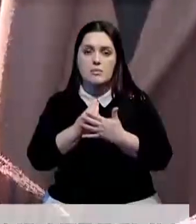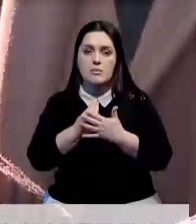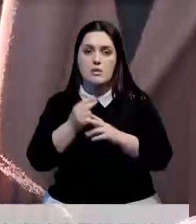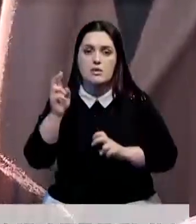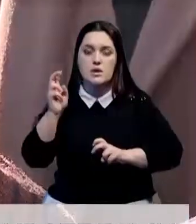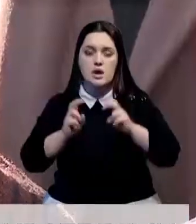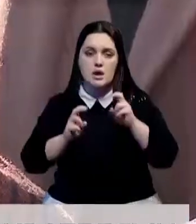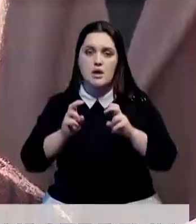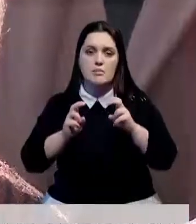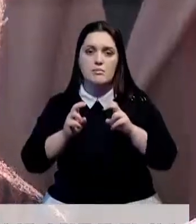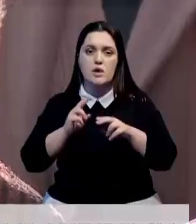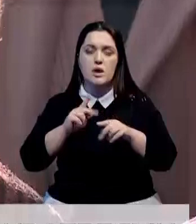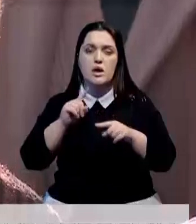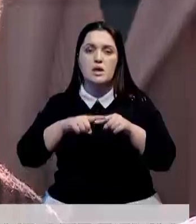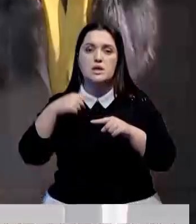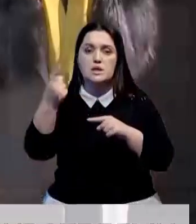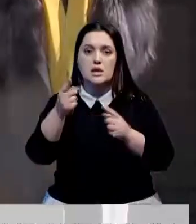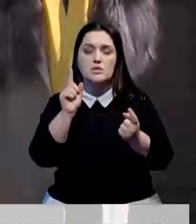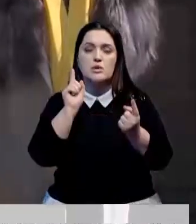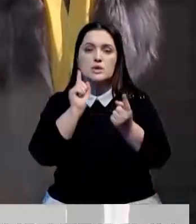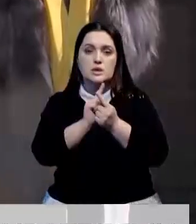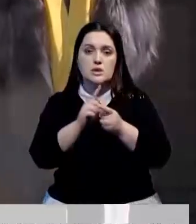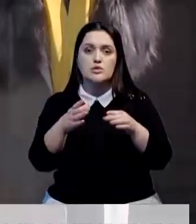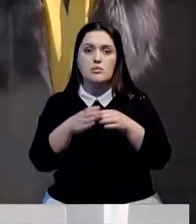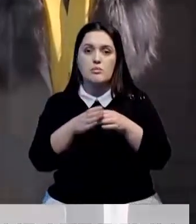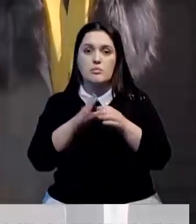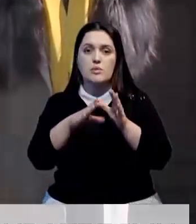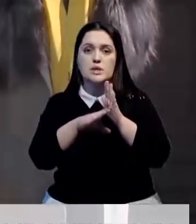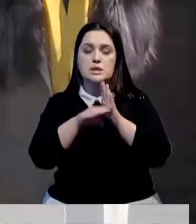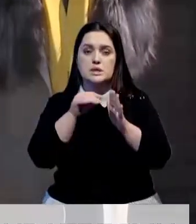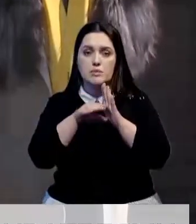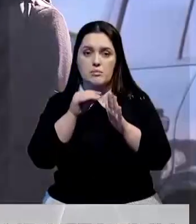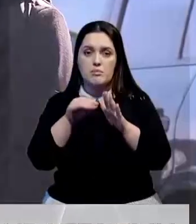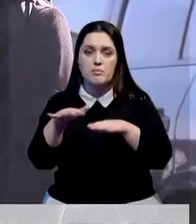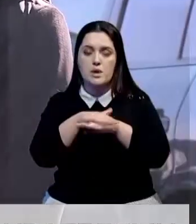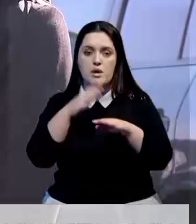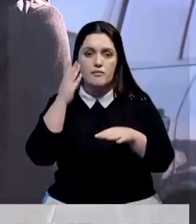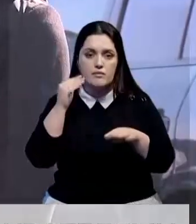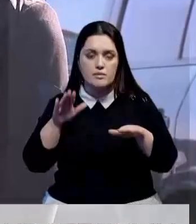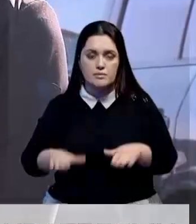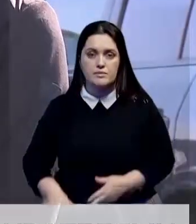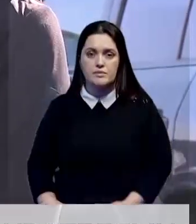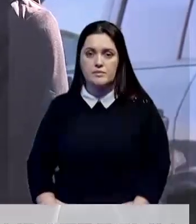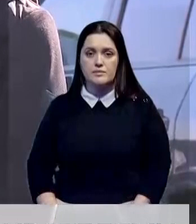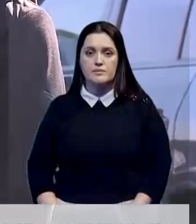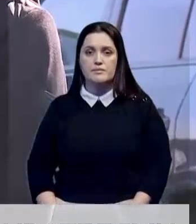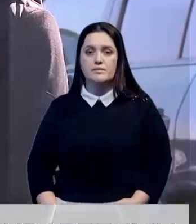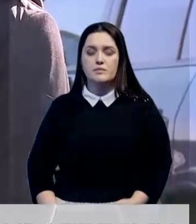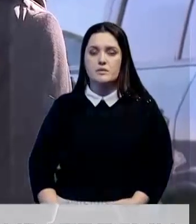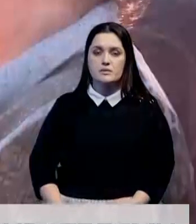целом отечественного производства и импортозамещения. Следующую встречу партийцы проведут с избирателями в Алматы.